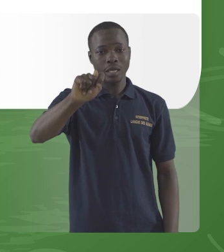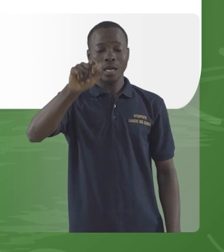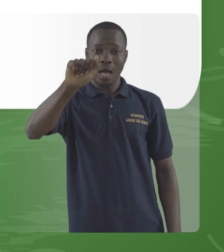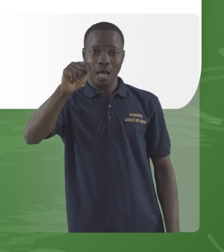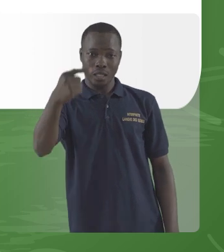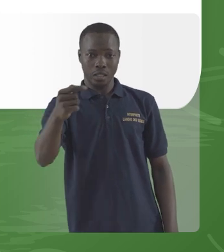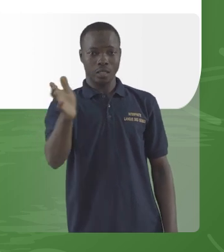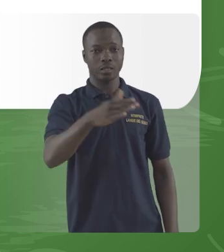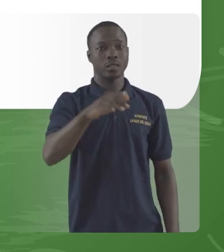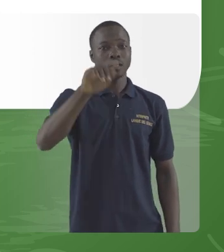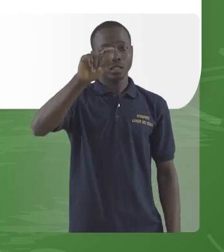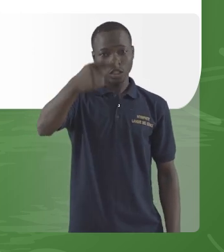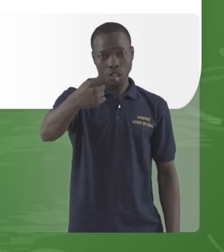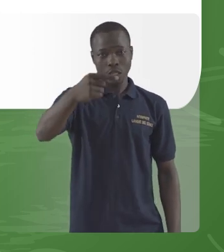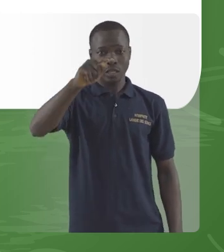TAG,